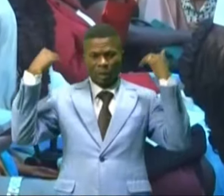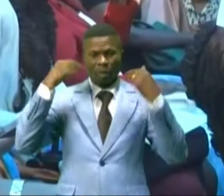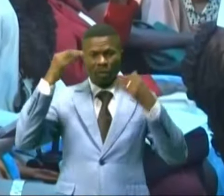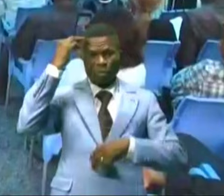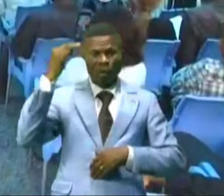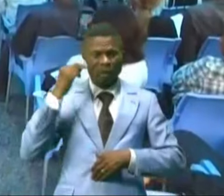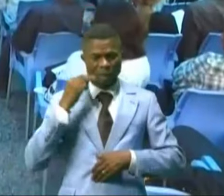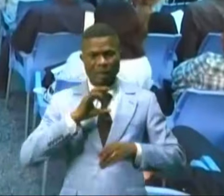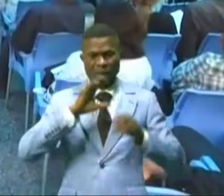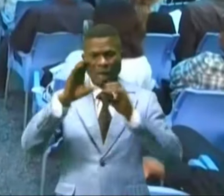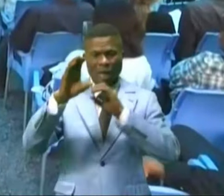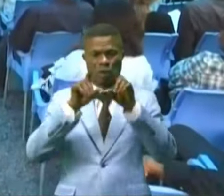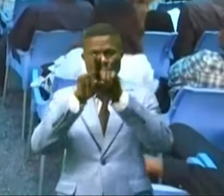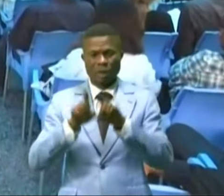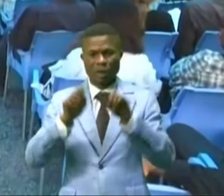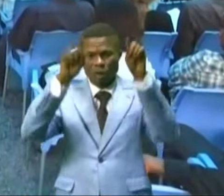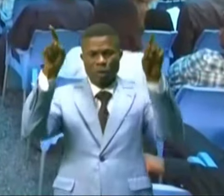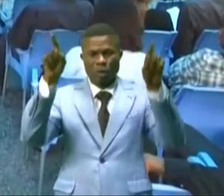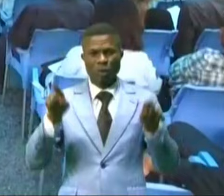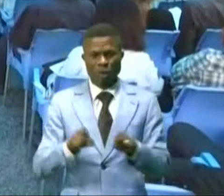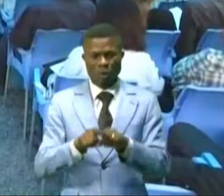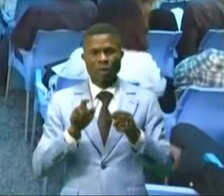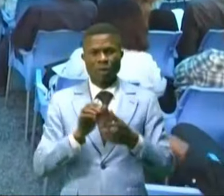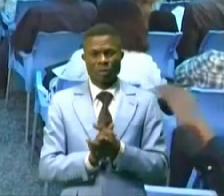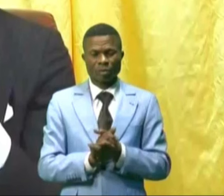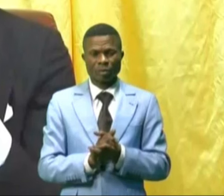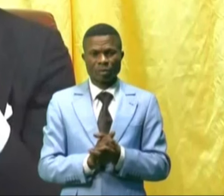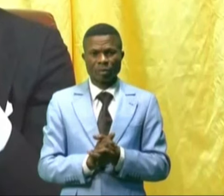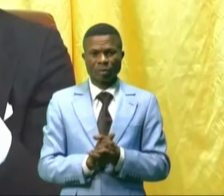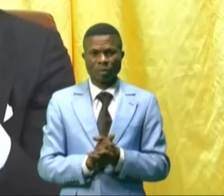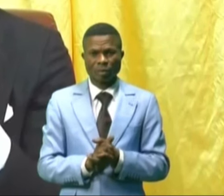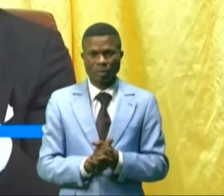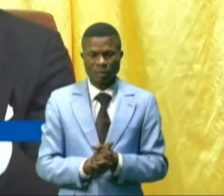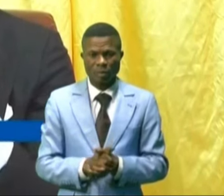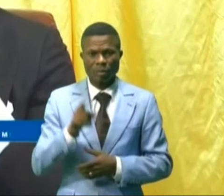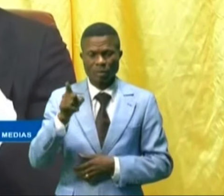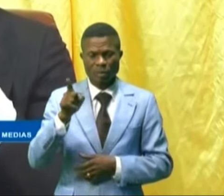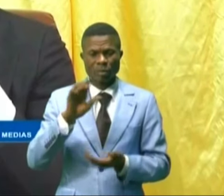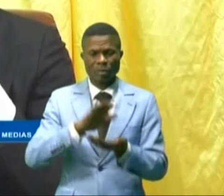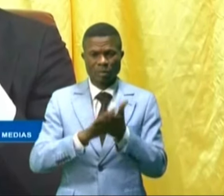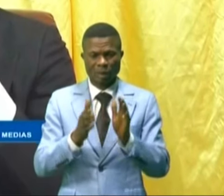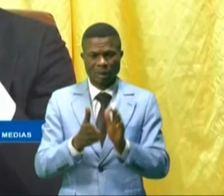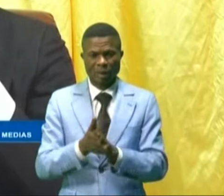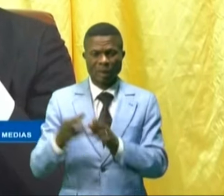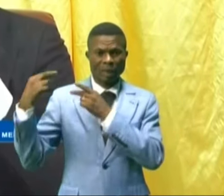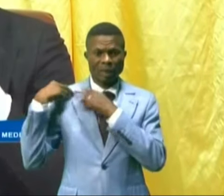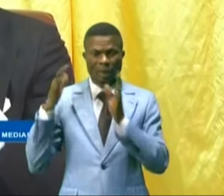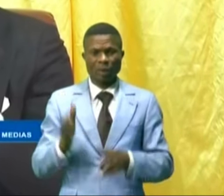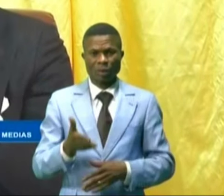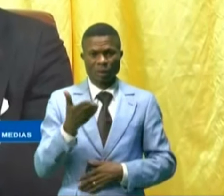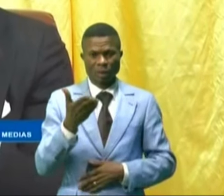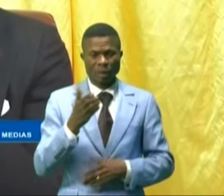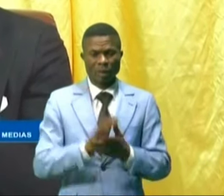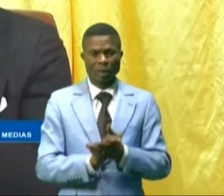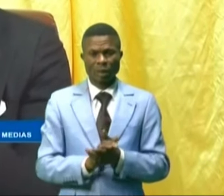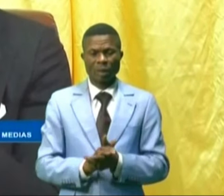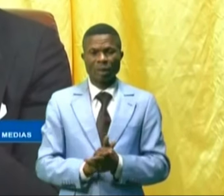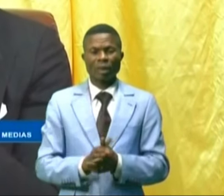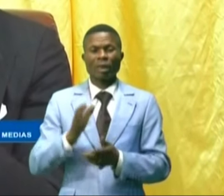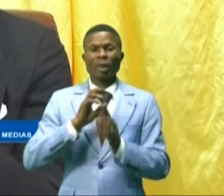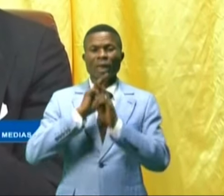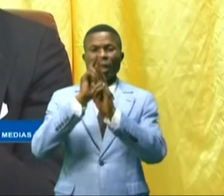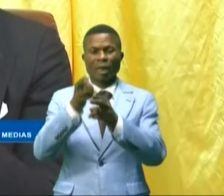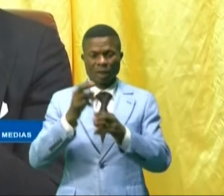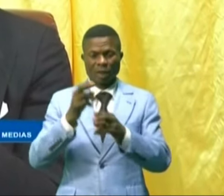Média. Nous avons constamment fait des efforts pour être sûr que d'abord nous avons répondu aux défis de la